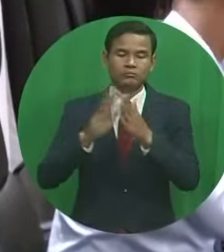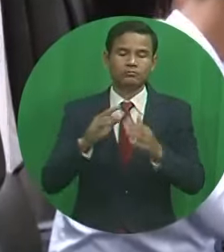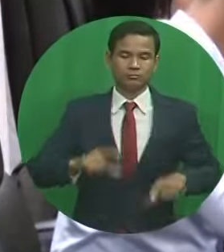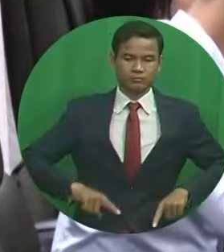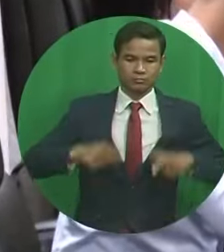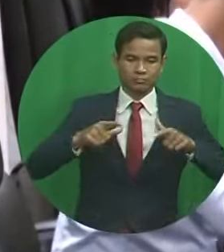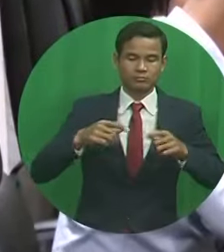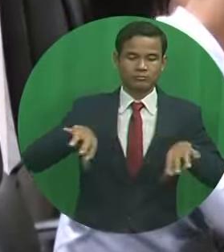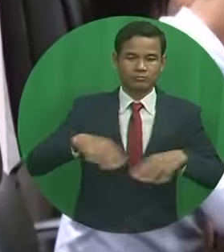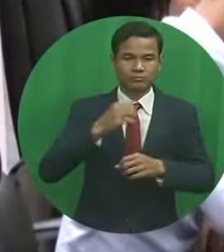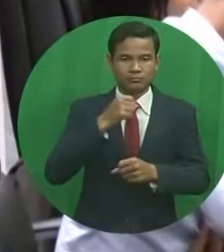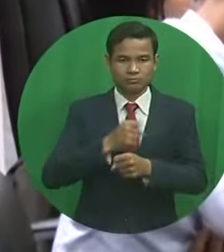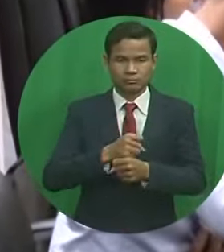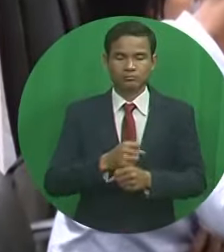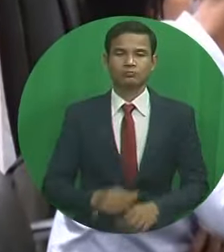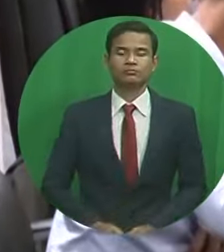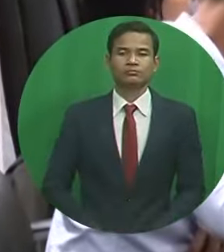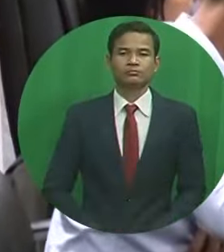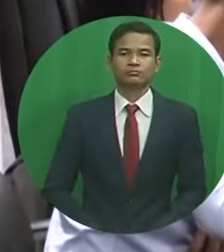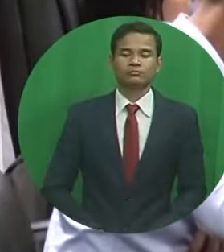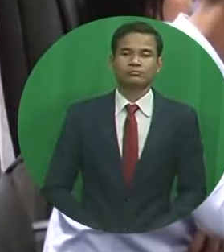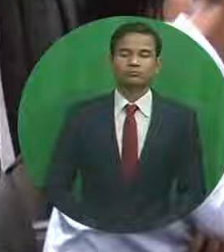បំពេញការងារផងដែរ